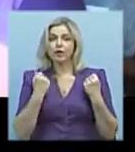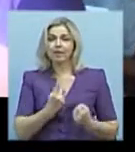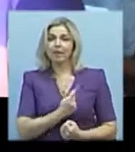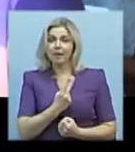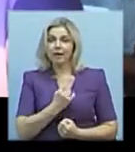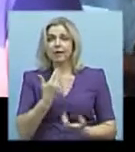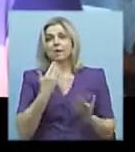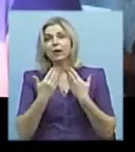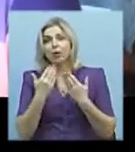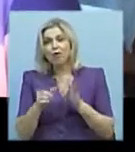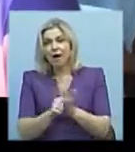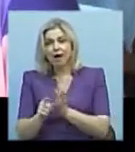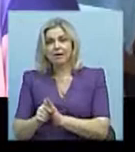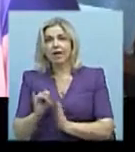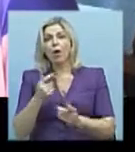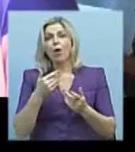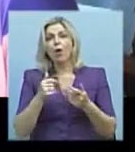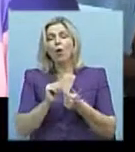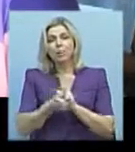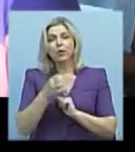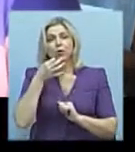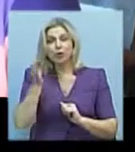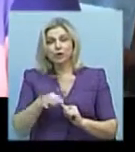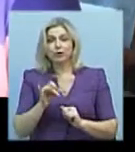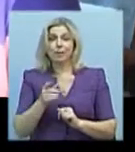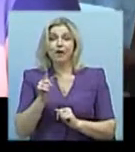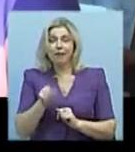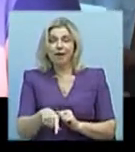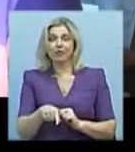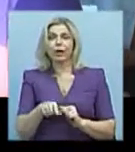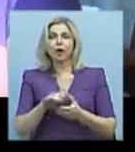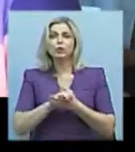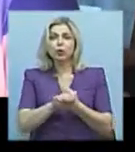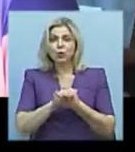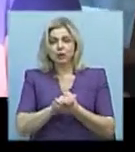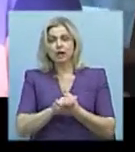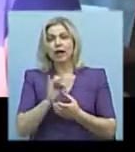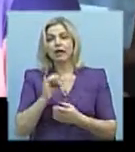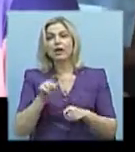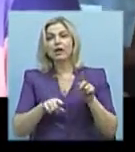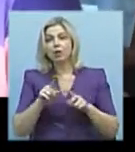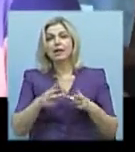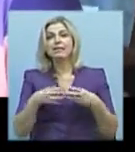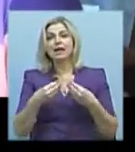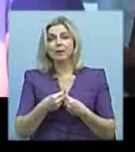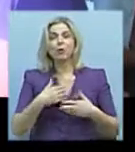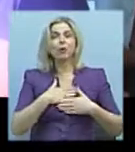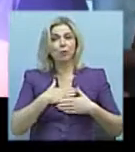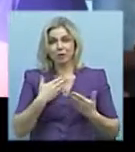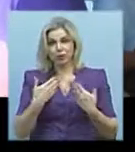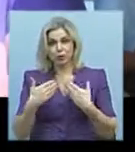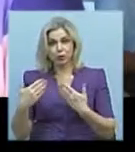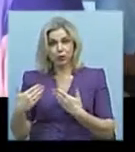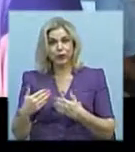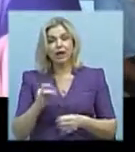і спілкування, це обмін досвідом, це навіть зав'язування дружніх, а інколи і сімейних любовних